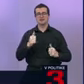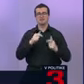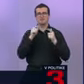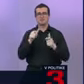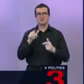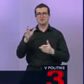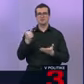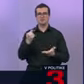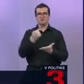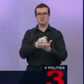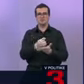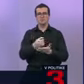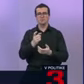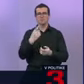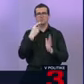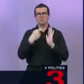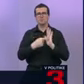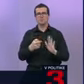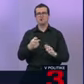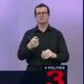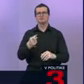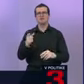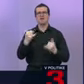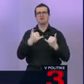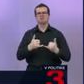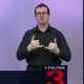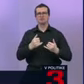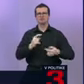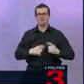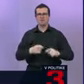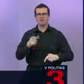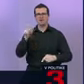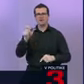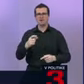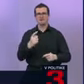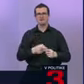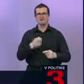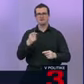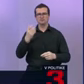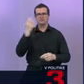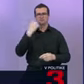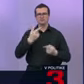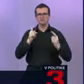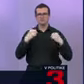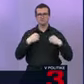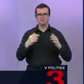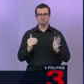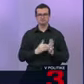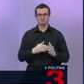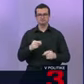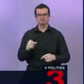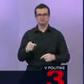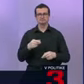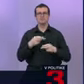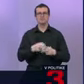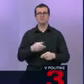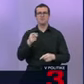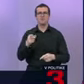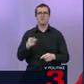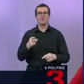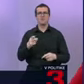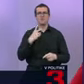podporujeme jej kandidatúru. Ukázala osobitne v zahraničnej politike, že je to presne ten človek, ktorého Slovensko potrebuje. Pomohla